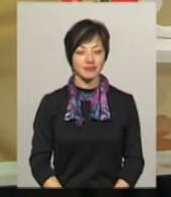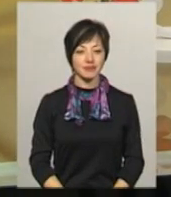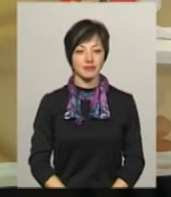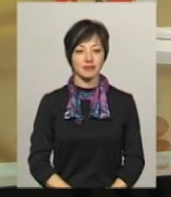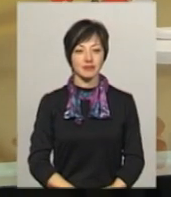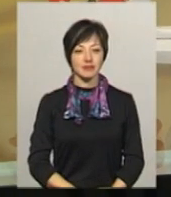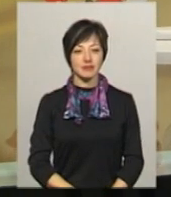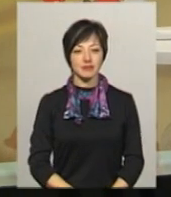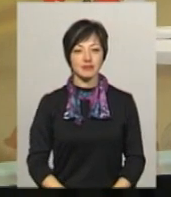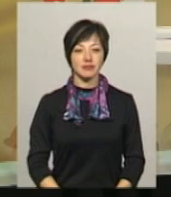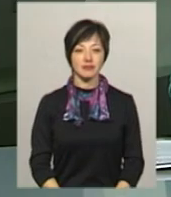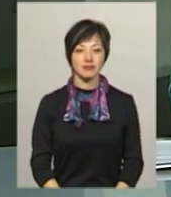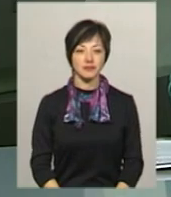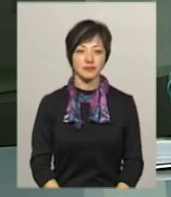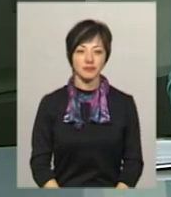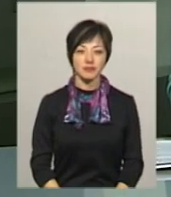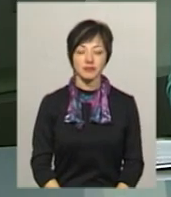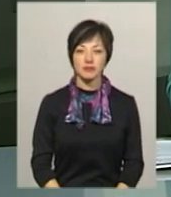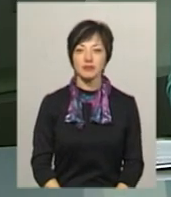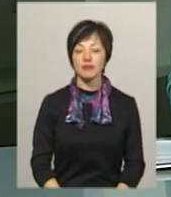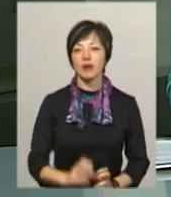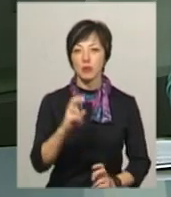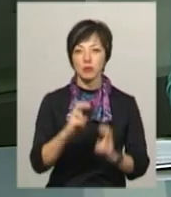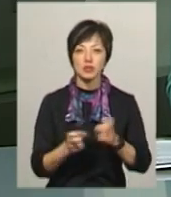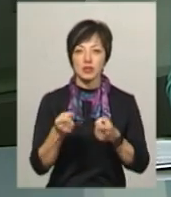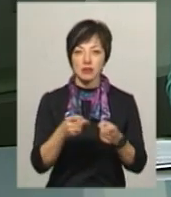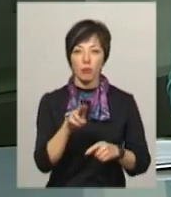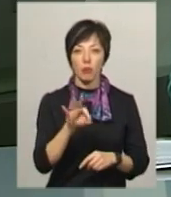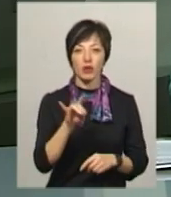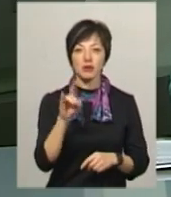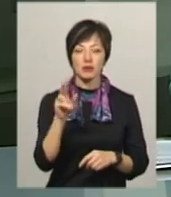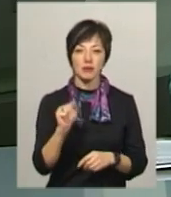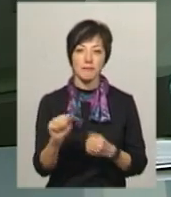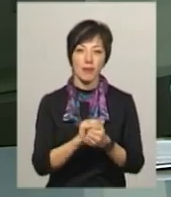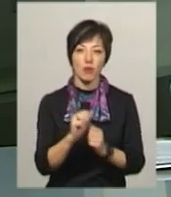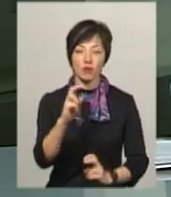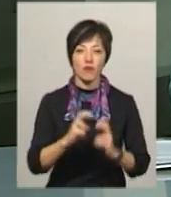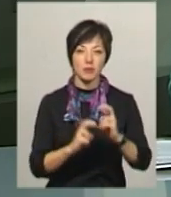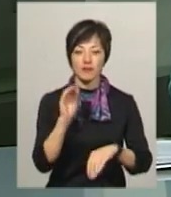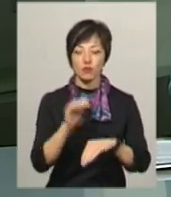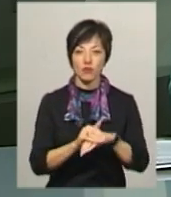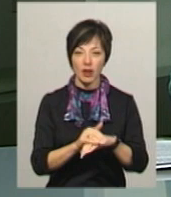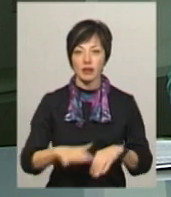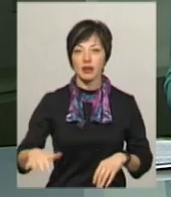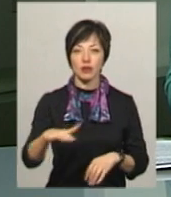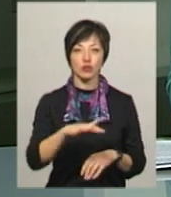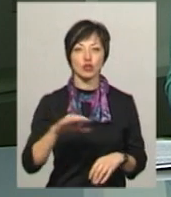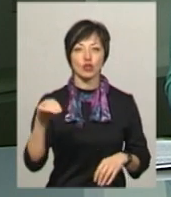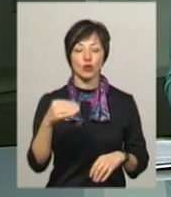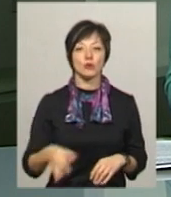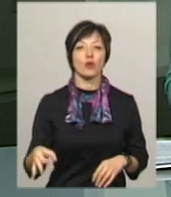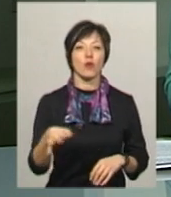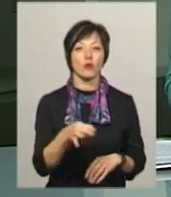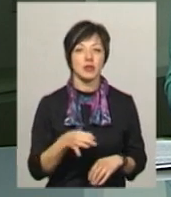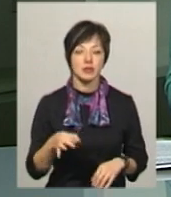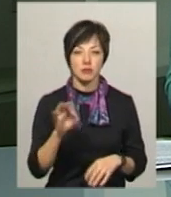Горішевський, новини Поділля Центр. Промисловий скид з Понінківської картонно-паперової фабрики зафіксували на території Житомирської